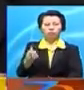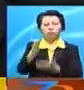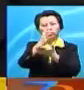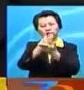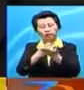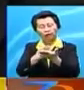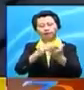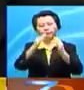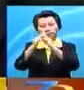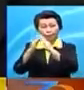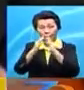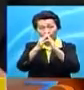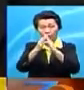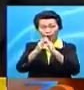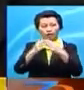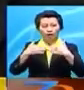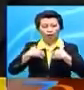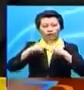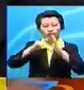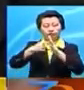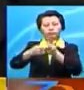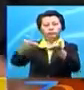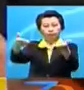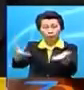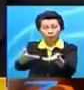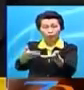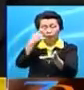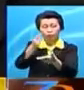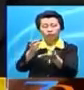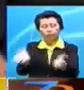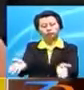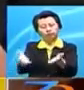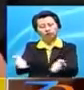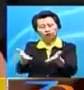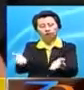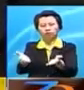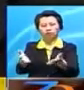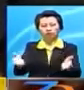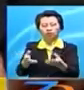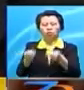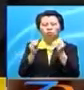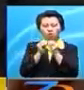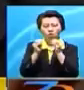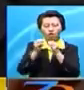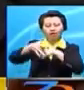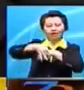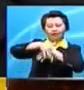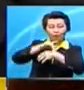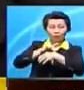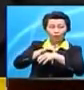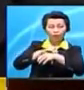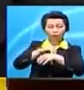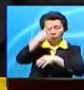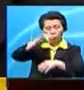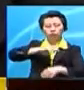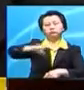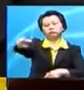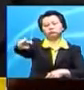some cities they have started to introduce that to encourage more early